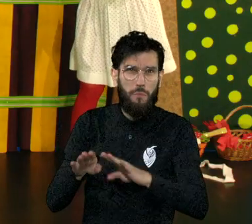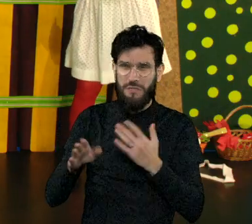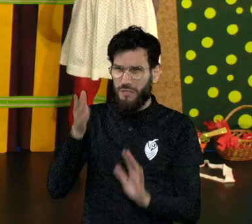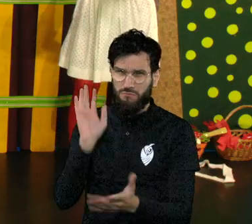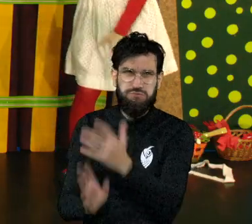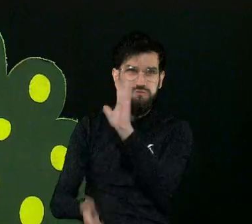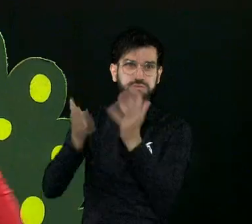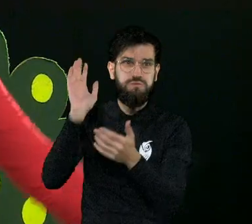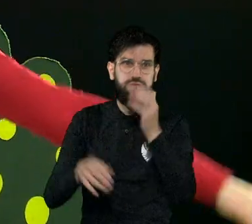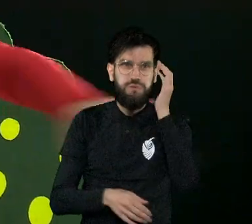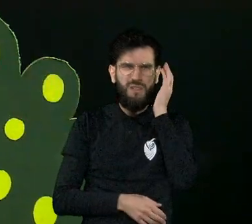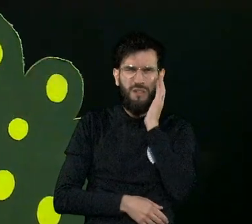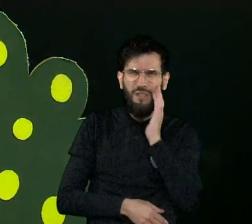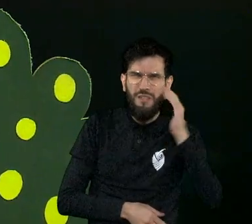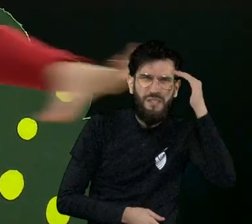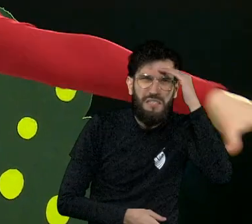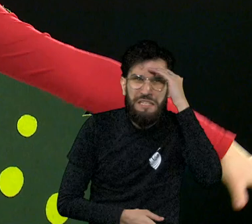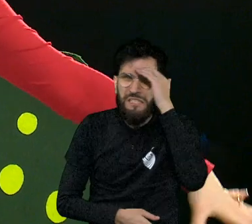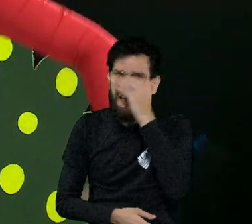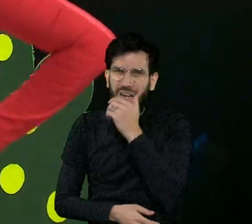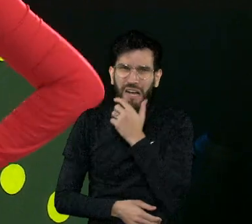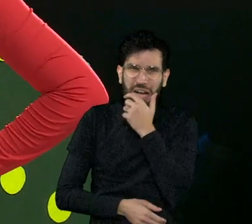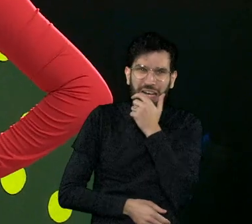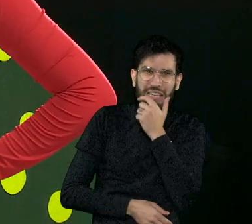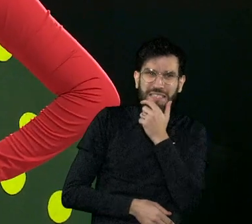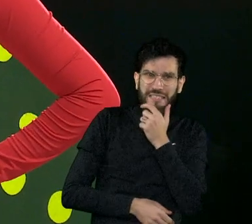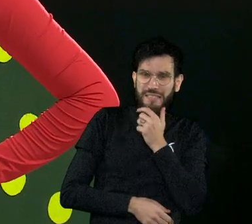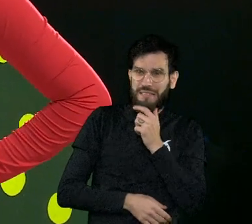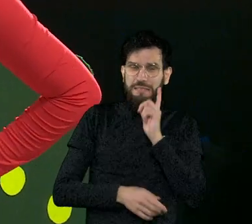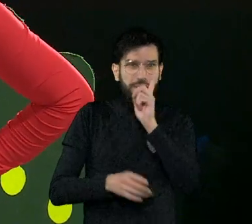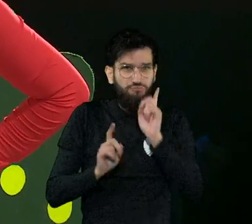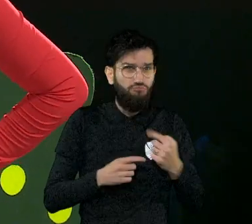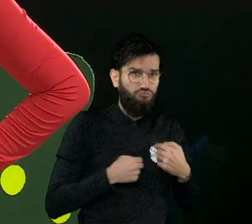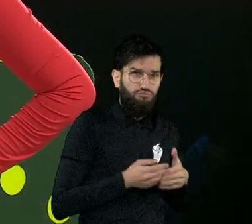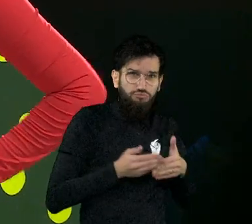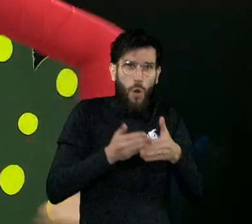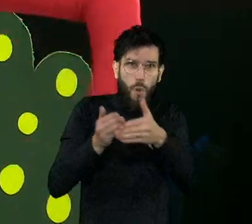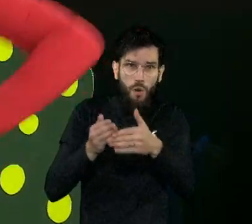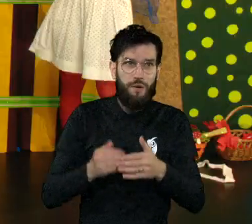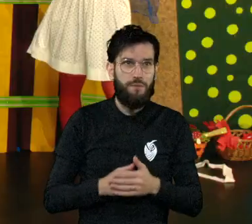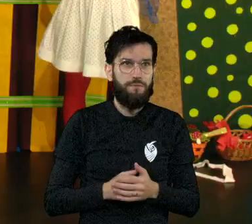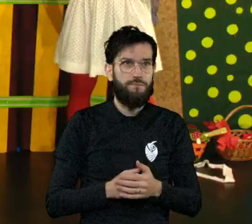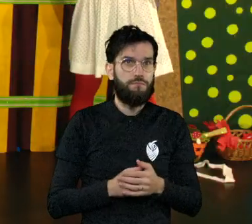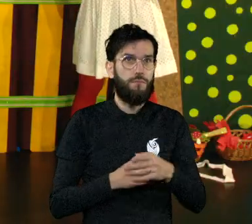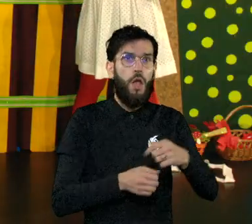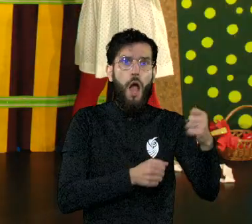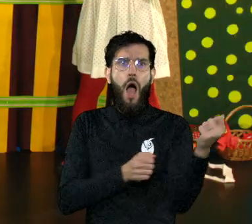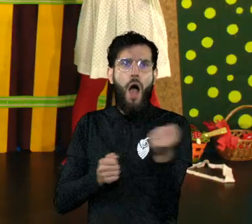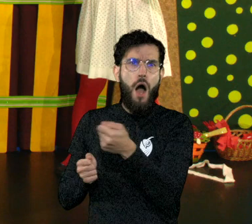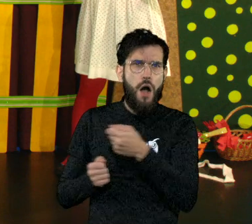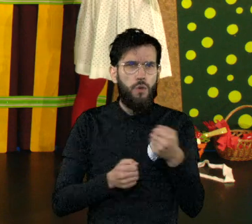dymí. Ustý dym sa valí, treba pomáhať. Hasiť sa